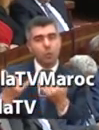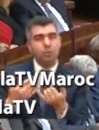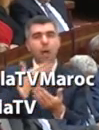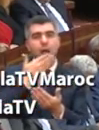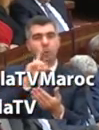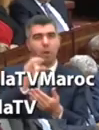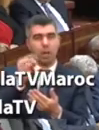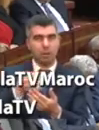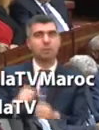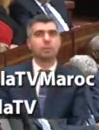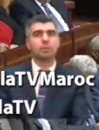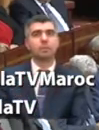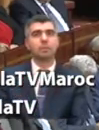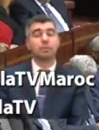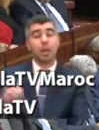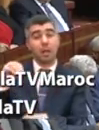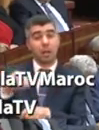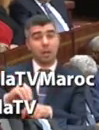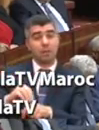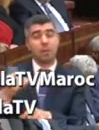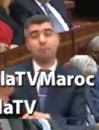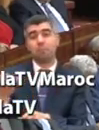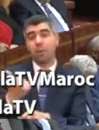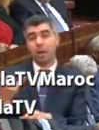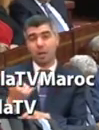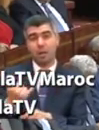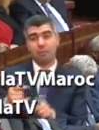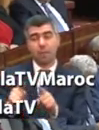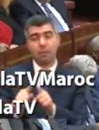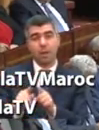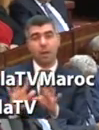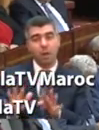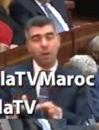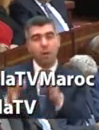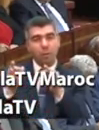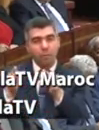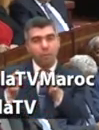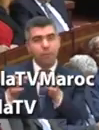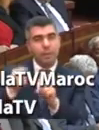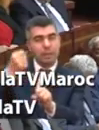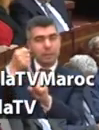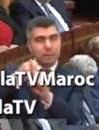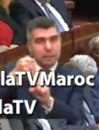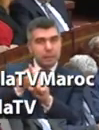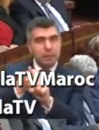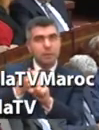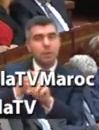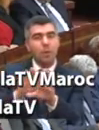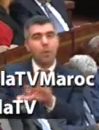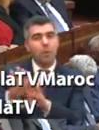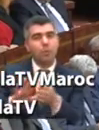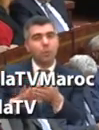الوزير، هناك طرف آخر وأساسي في العملية الإنتاجية، وبدون المجهود والصبر والتضرع لله